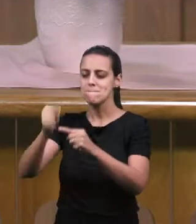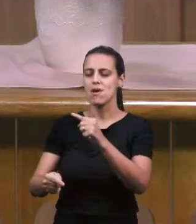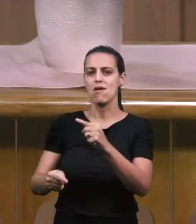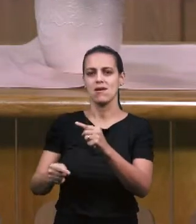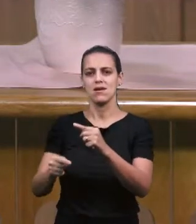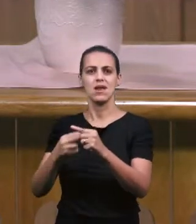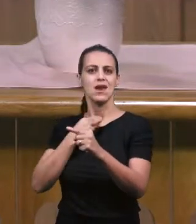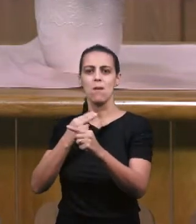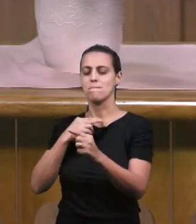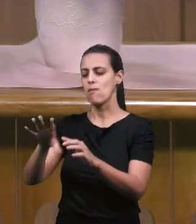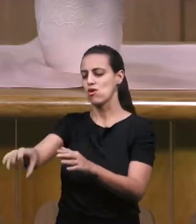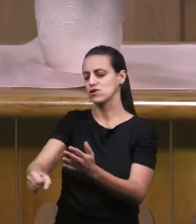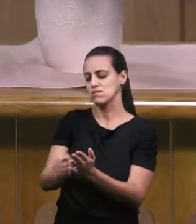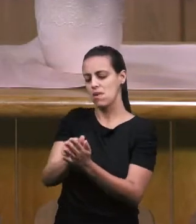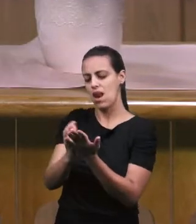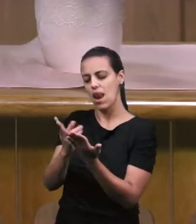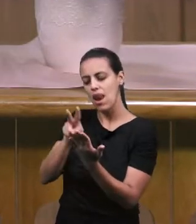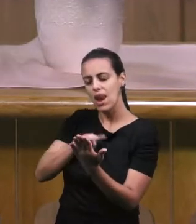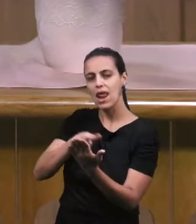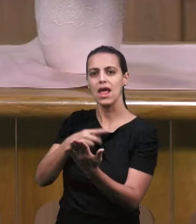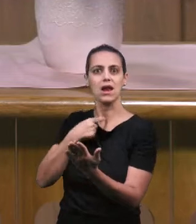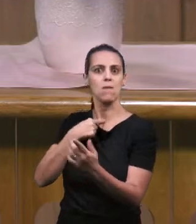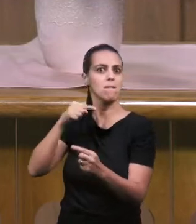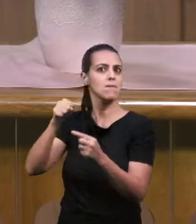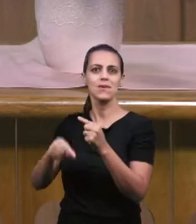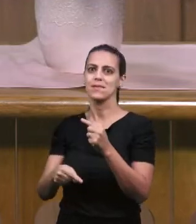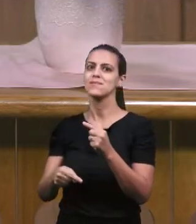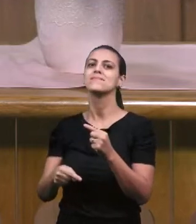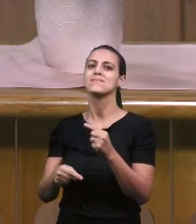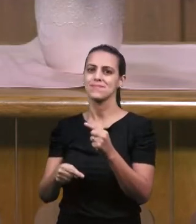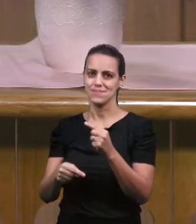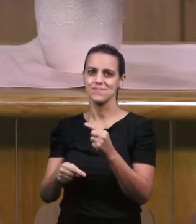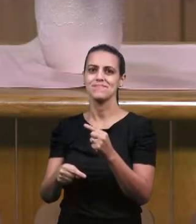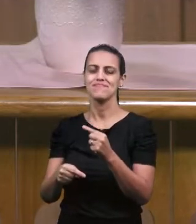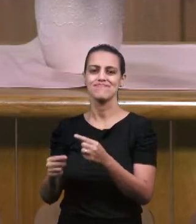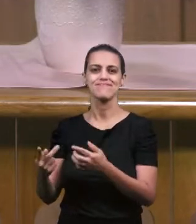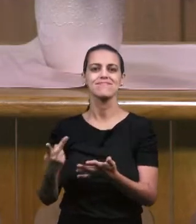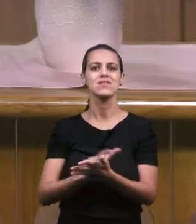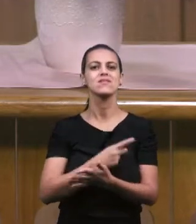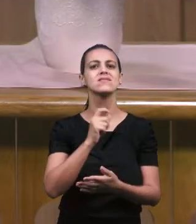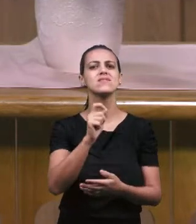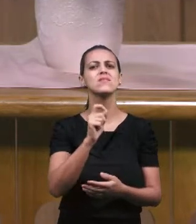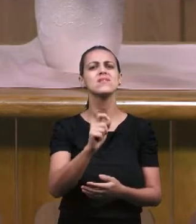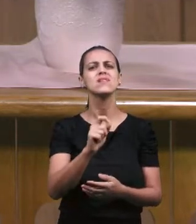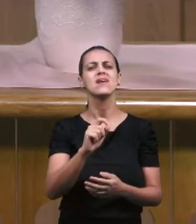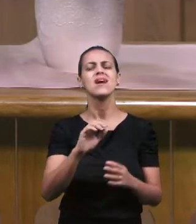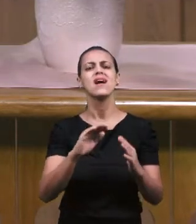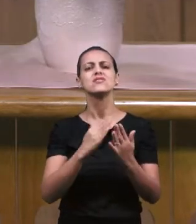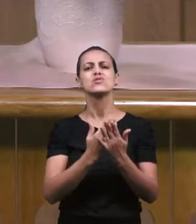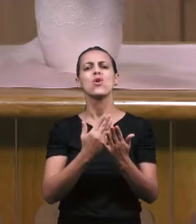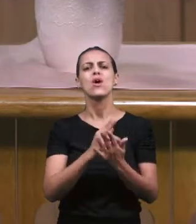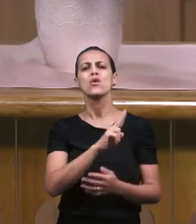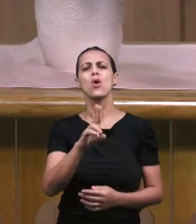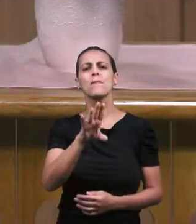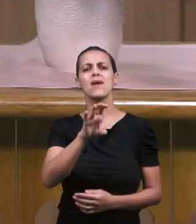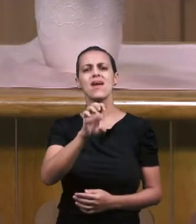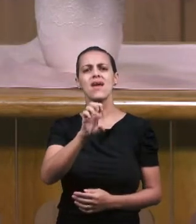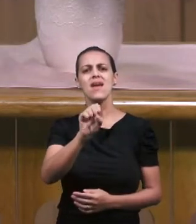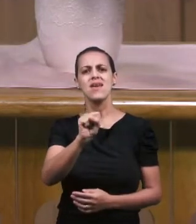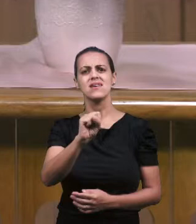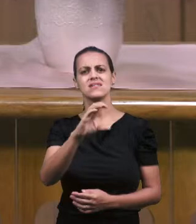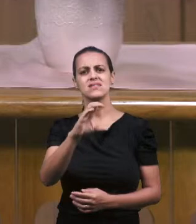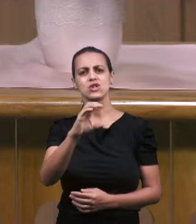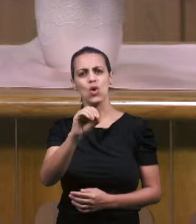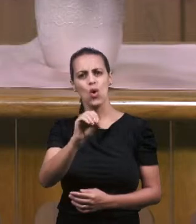qui s'est passé en vérité, tout d'abord, la scolastique médiévale, quand on